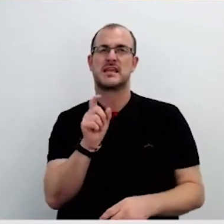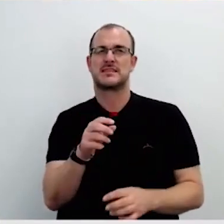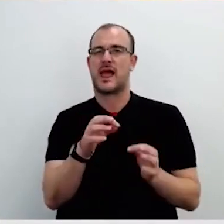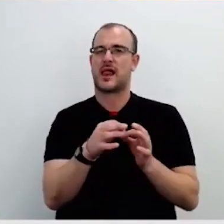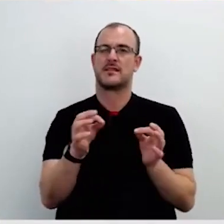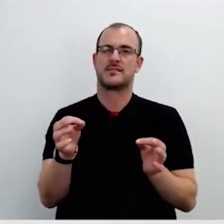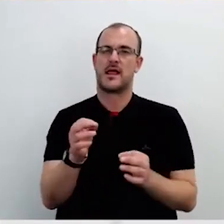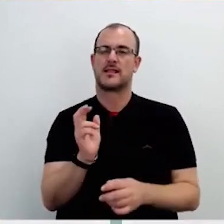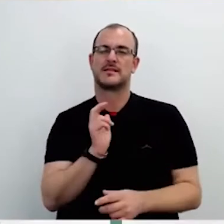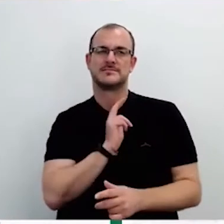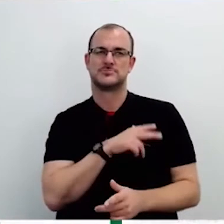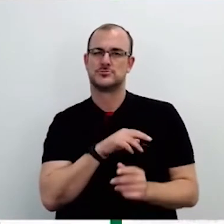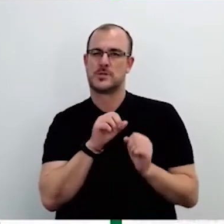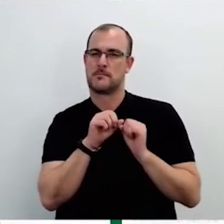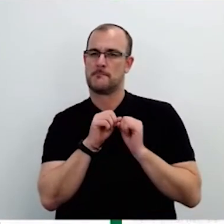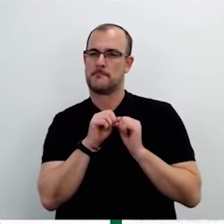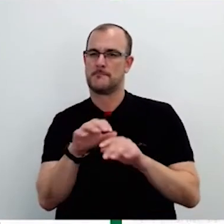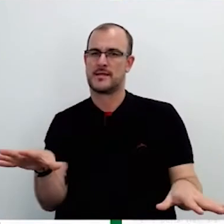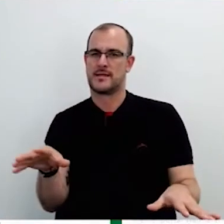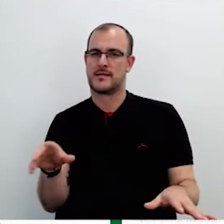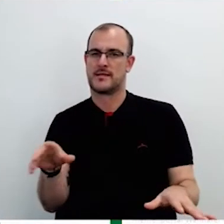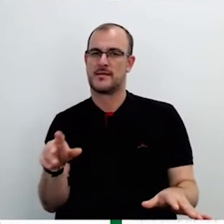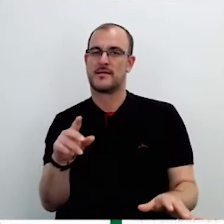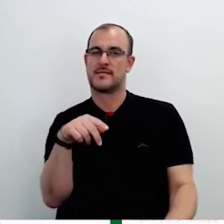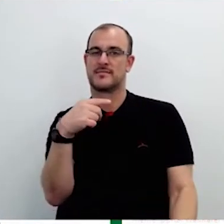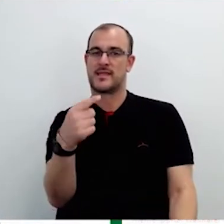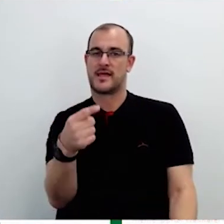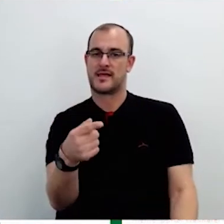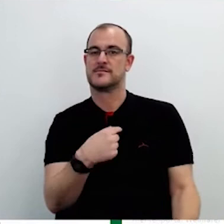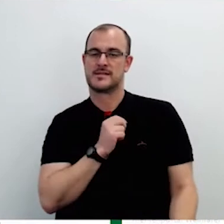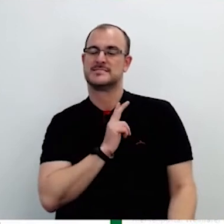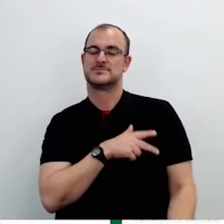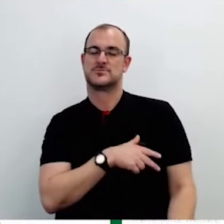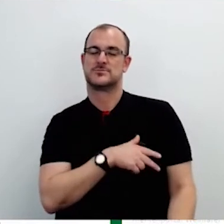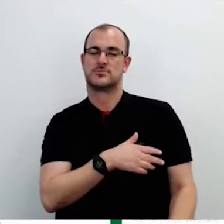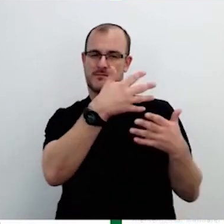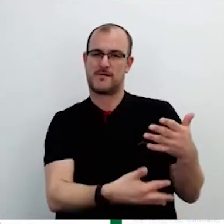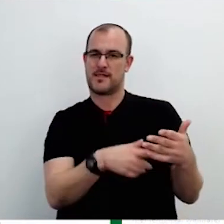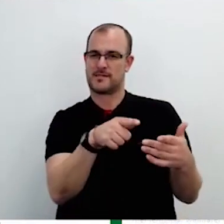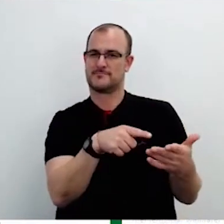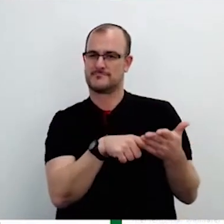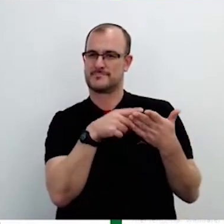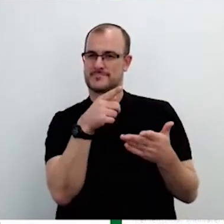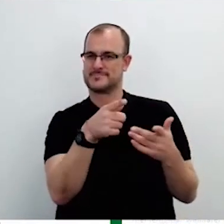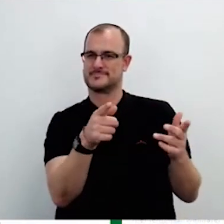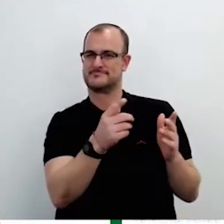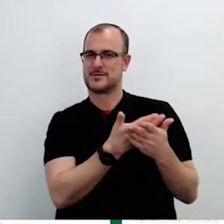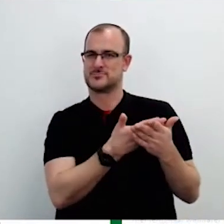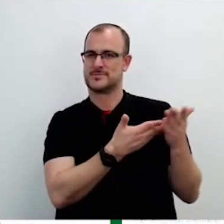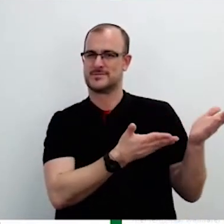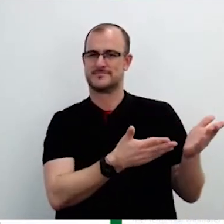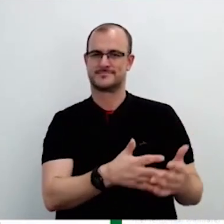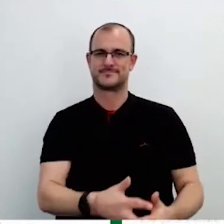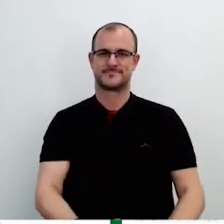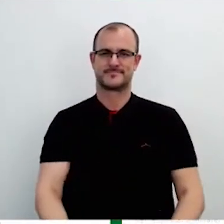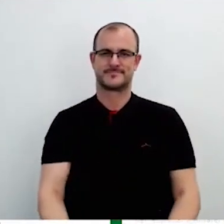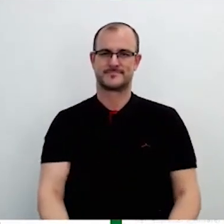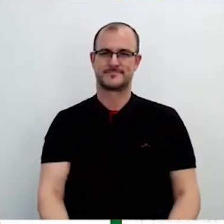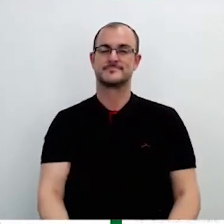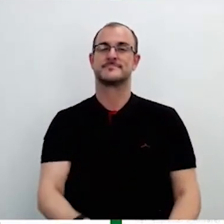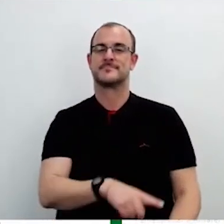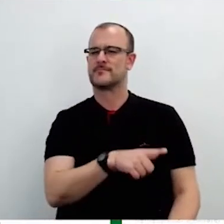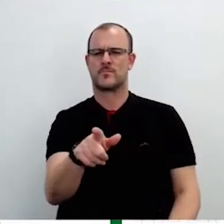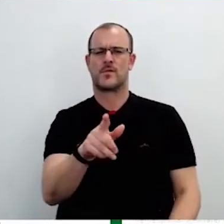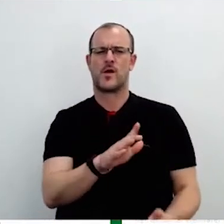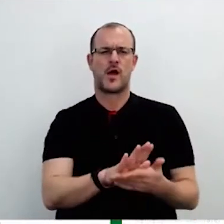auf Social Media. Dann erscheint ihr auf unserer Social Wall, die ihr hier jetzt auch eingeblendet seht. Und ja, könnt